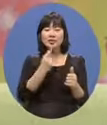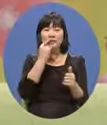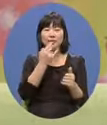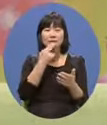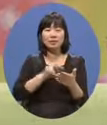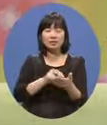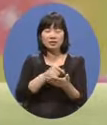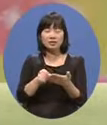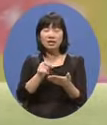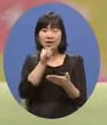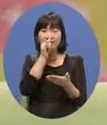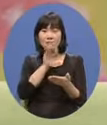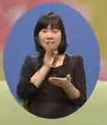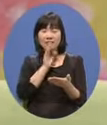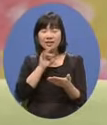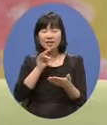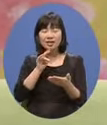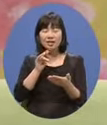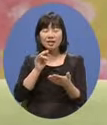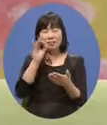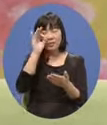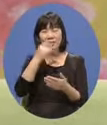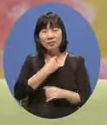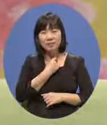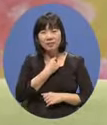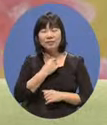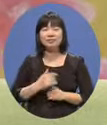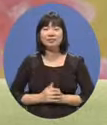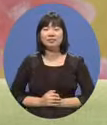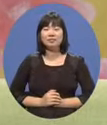어머니가 편지를 네. 쓰셨다면서요? 한번 들어볼까요? 네.